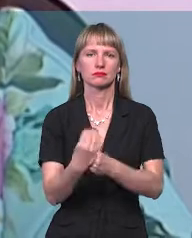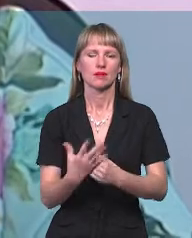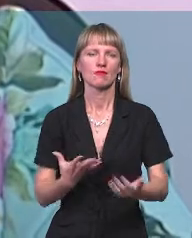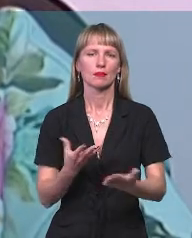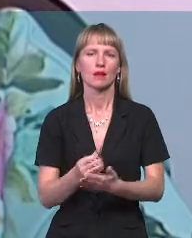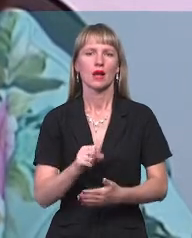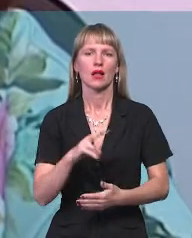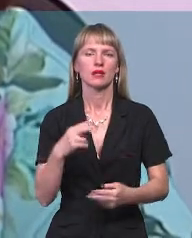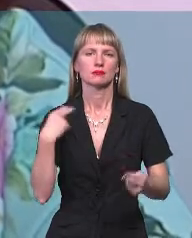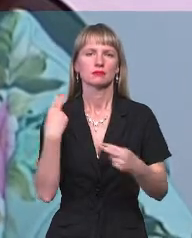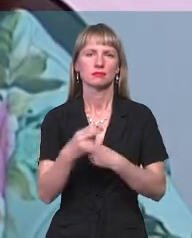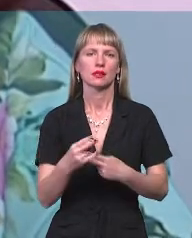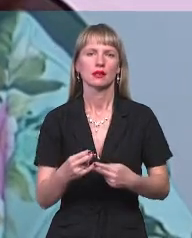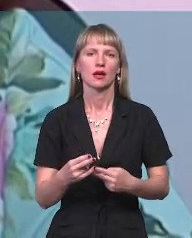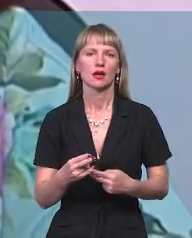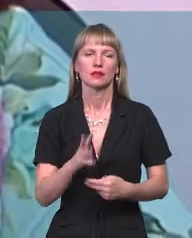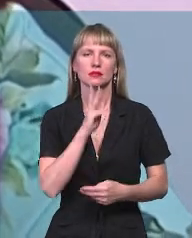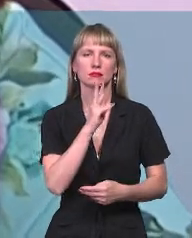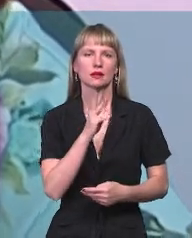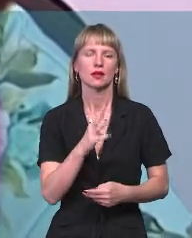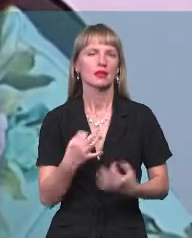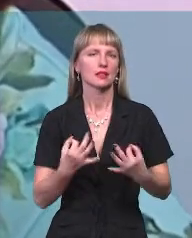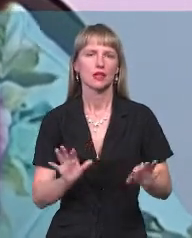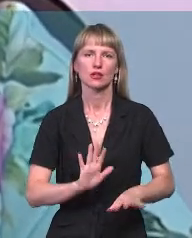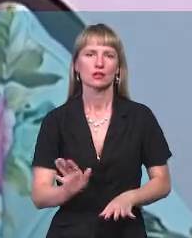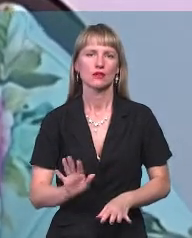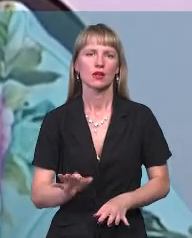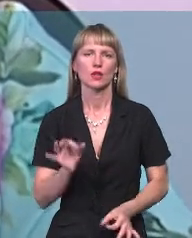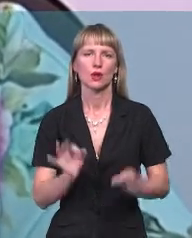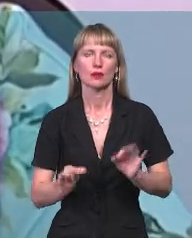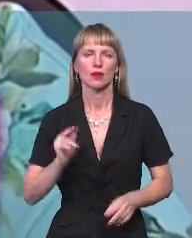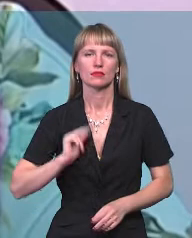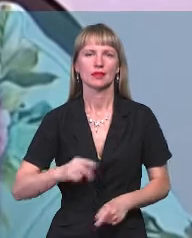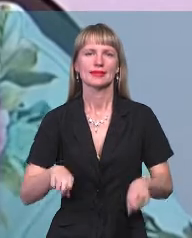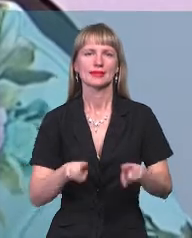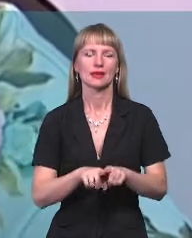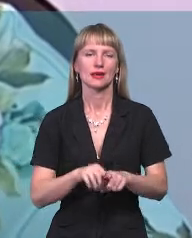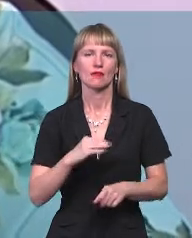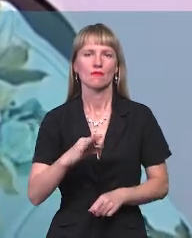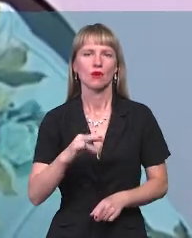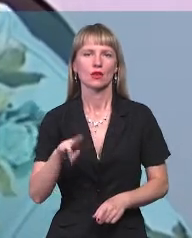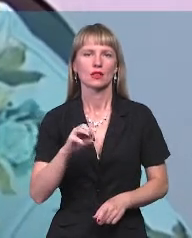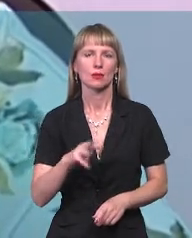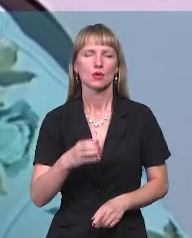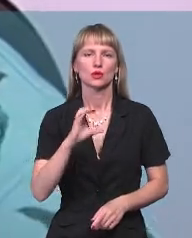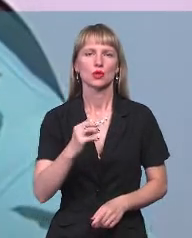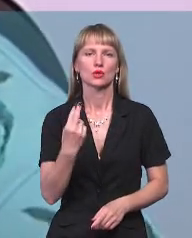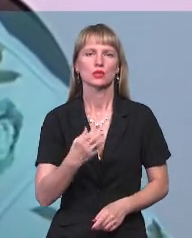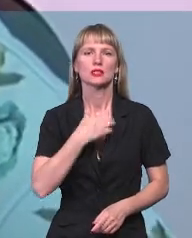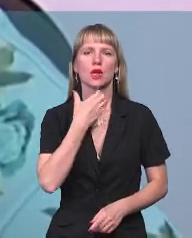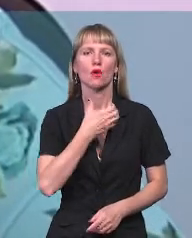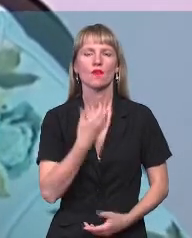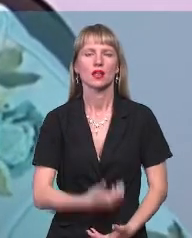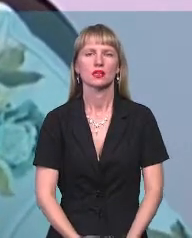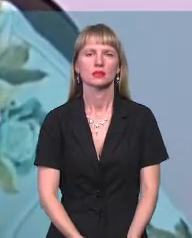виплати. Але заборгованість заробітної плати не дозволяє нормально функціонувати таким фондам соціального страхування.